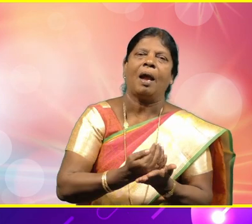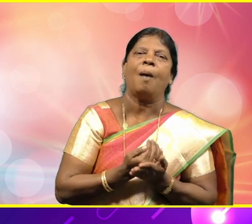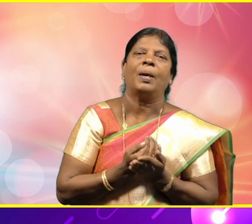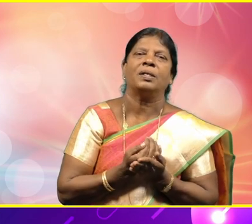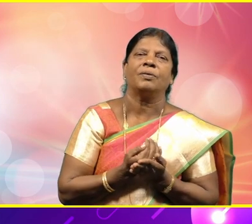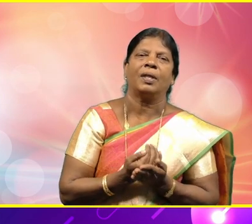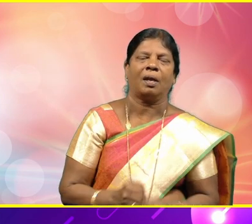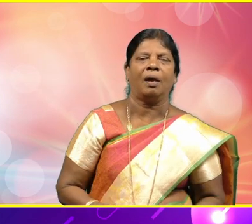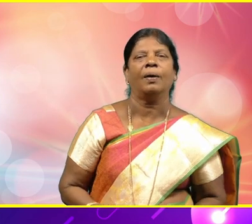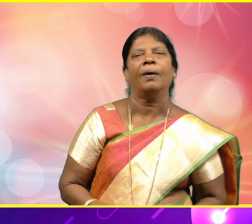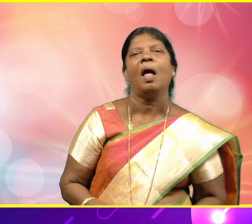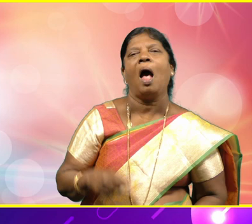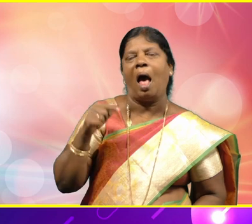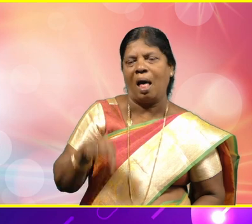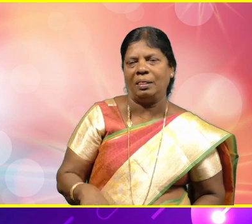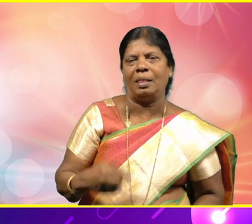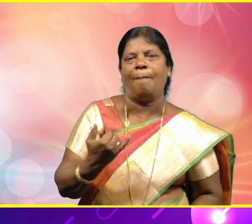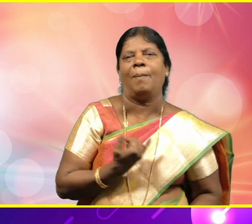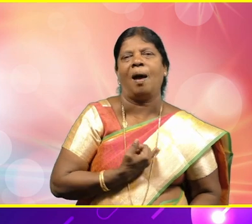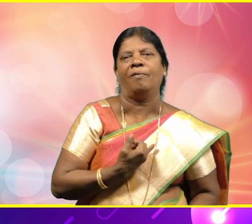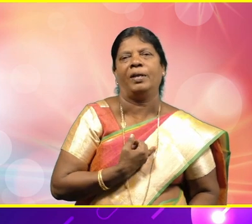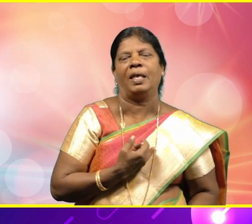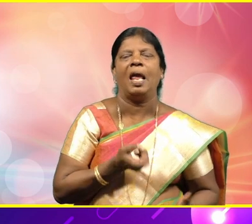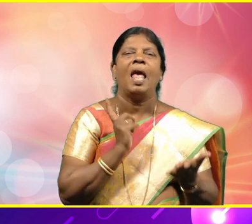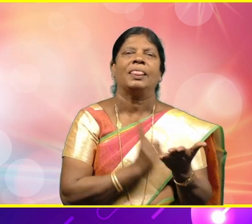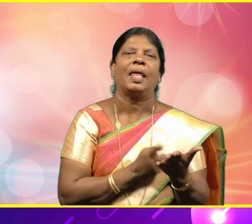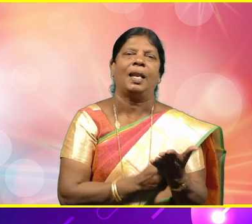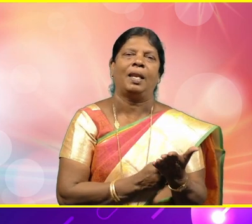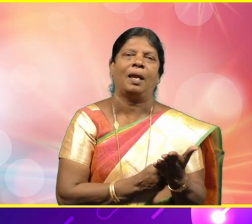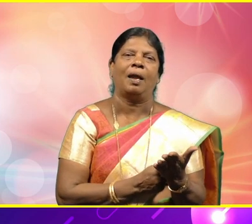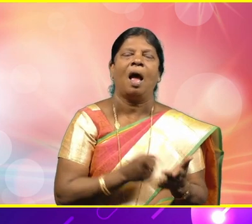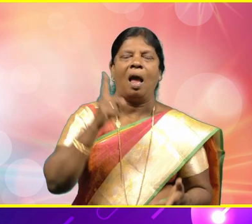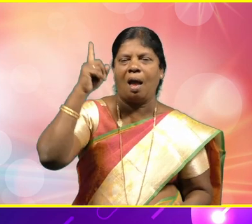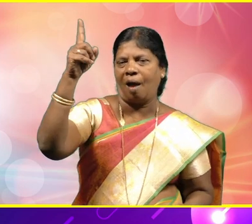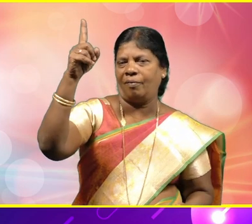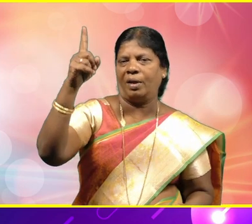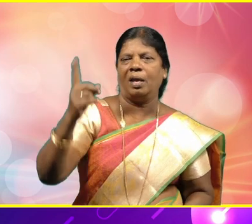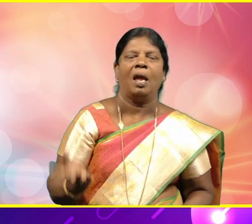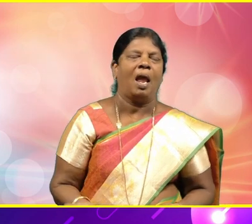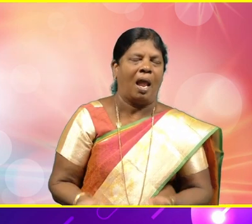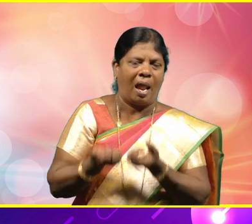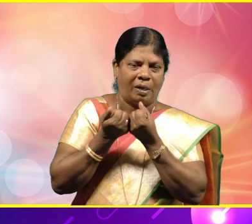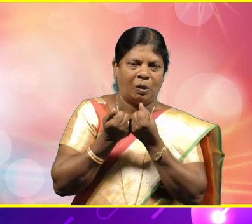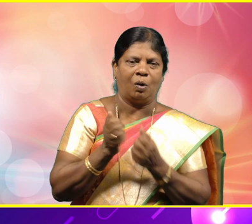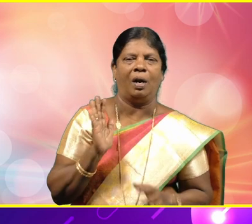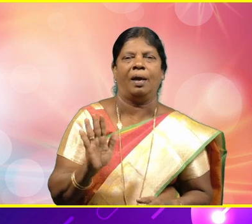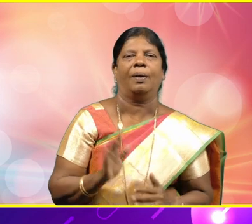நம்மை காப்பாற்றுவதற்காக அந்த பாவத்தின் தண்டனையை